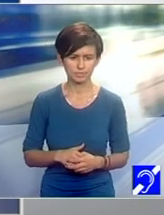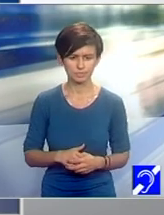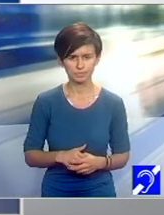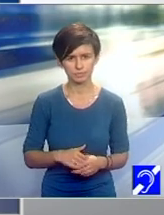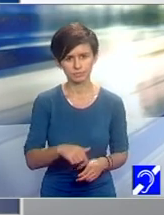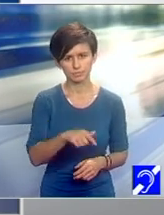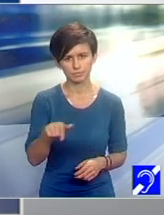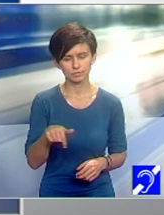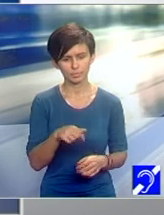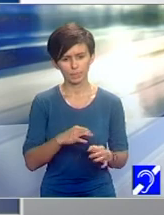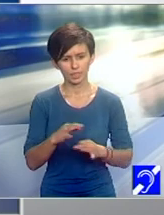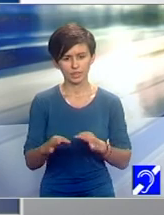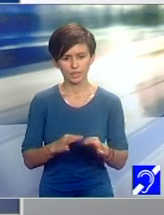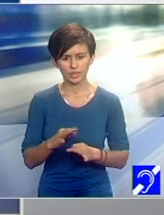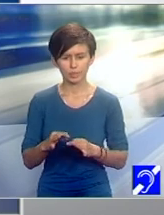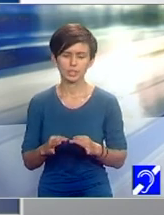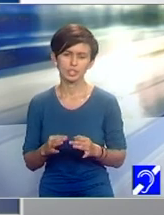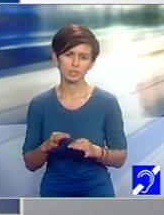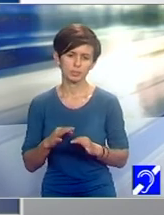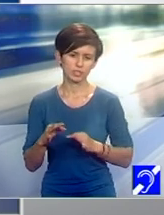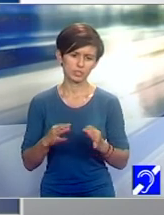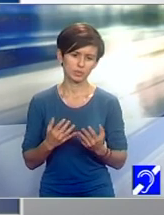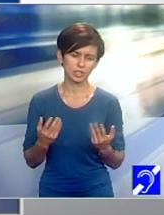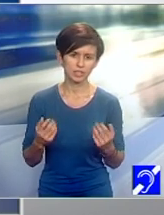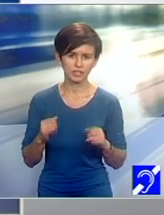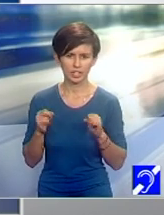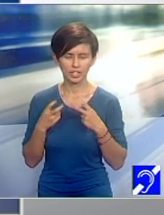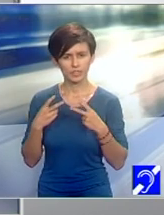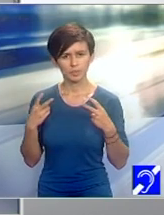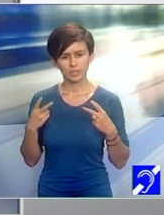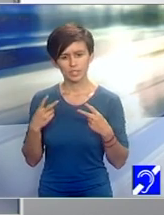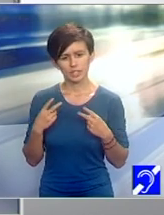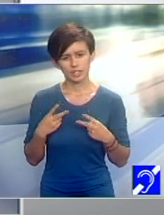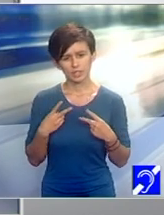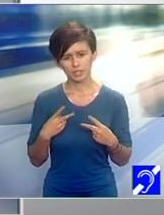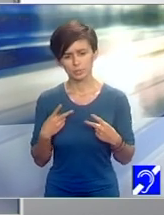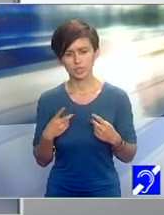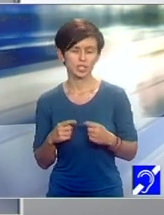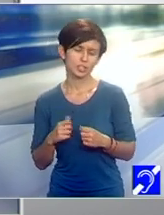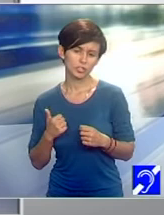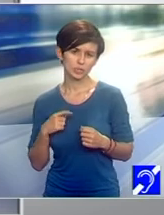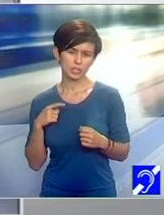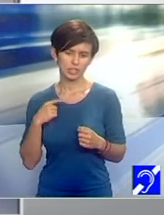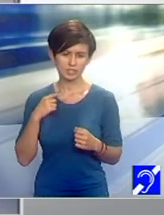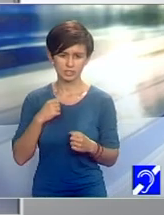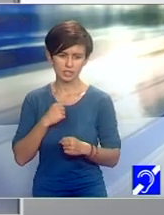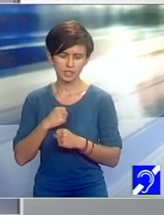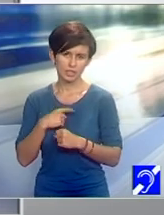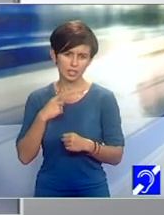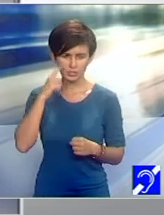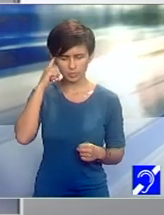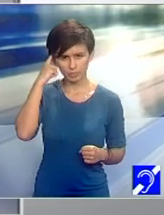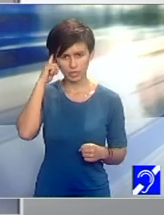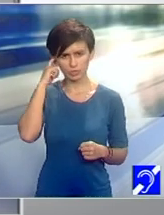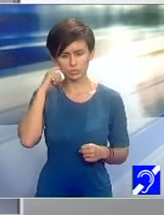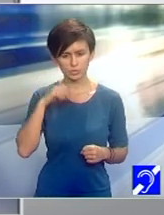plănuim câteva evenimente importante. Una dintre ele ar fi ca să ne facem mai cunoscuți și în zona Clujului,